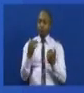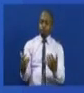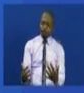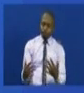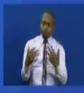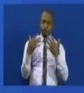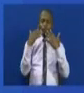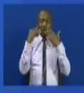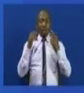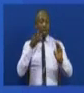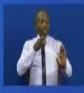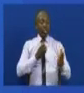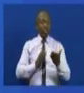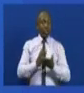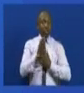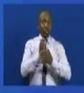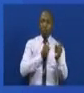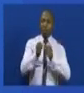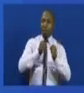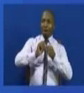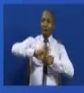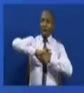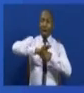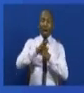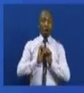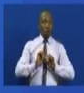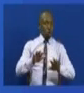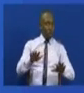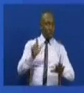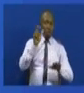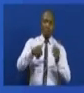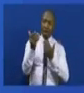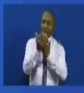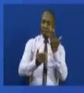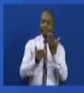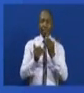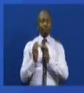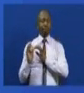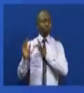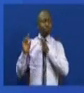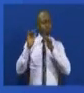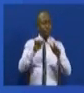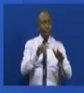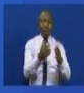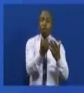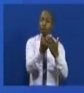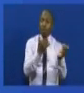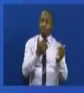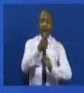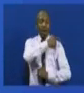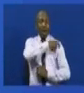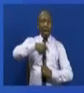mojawapo ya kukabiliana na maambukizi ya virusi vya korona. Wananchi hao wamejitokeza siku chache baada ya Rais Dr. John